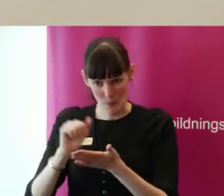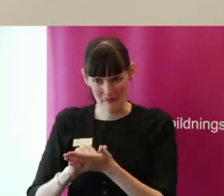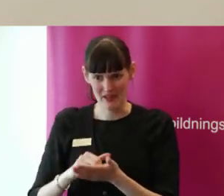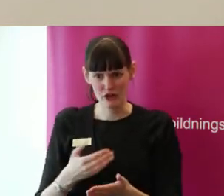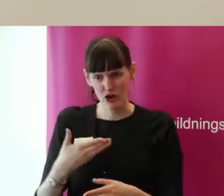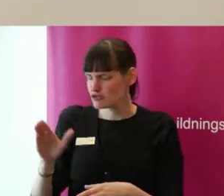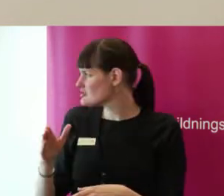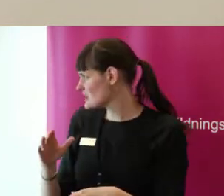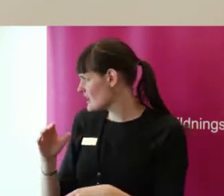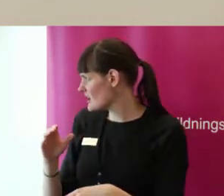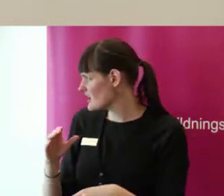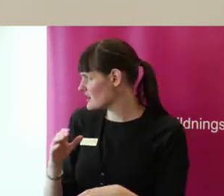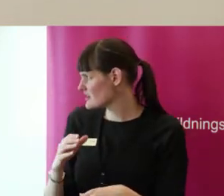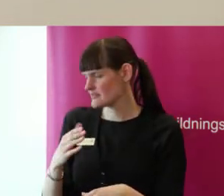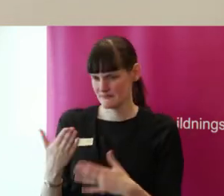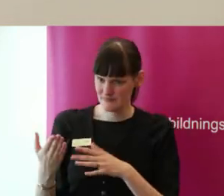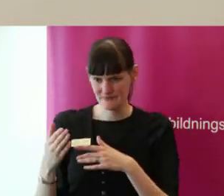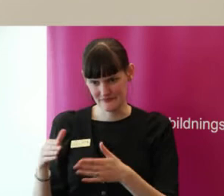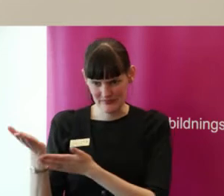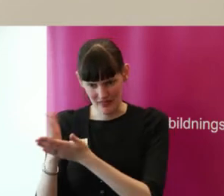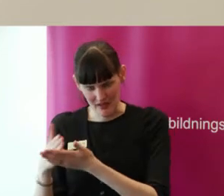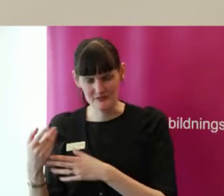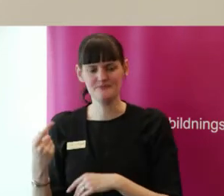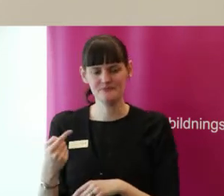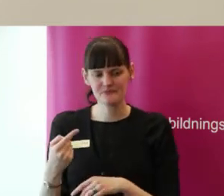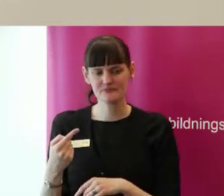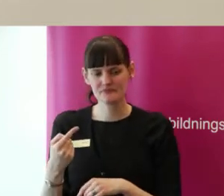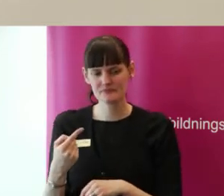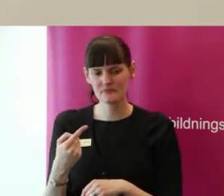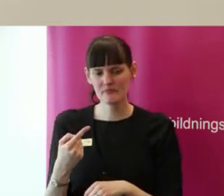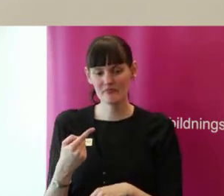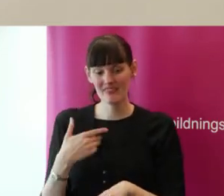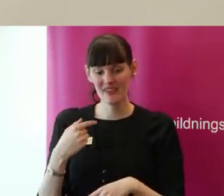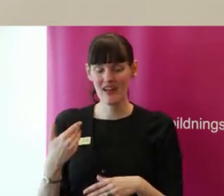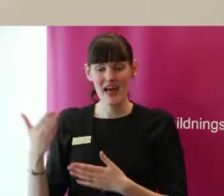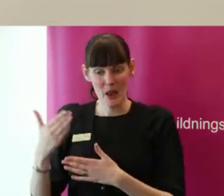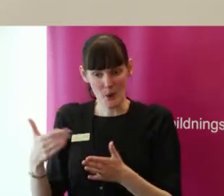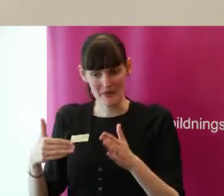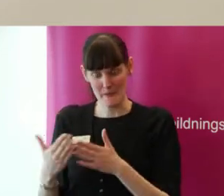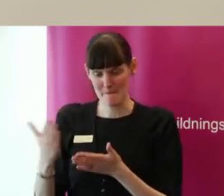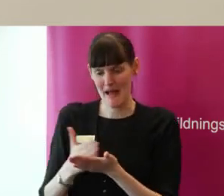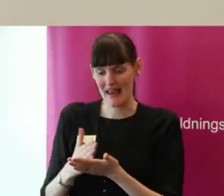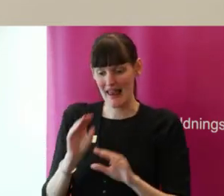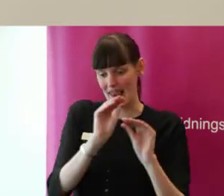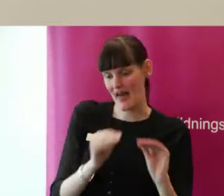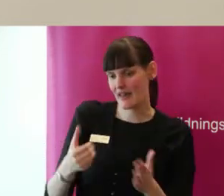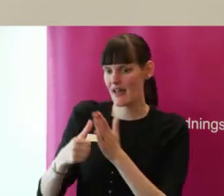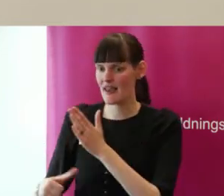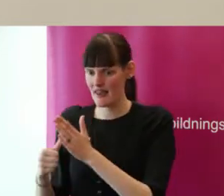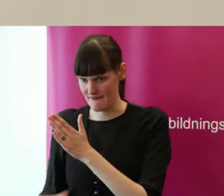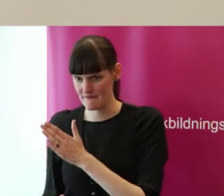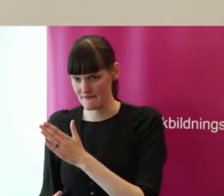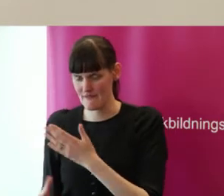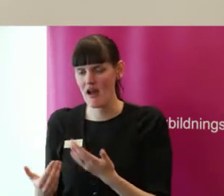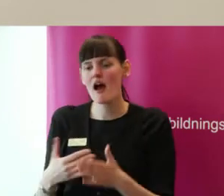också relationsbegreppet. Engagemanget läraren har och relationen till de eleven, de studerande. Det handlar om kompetensen